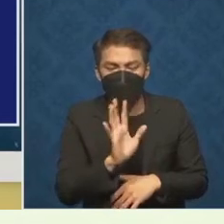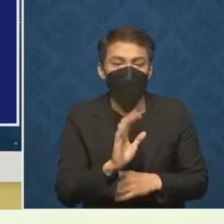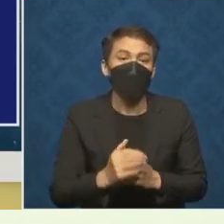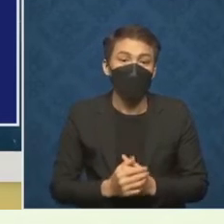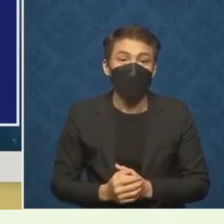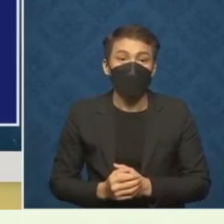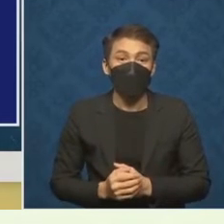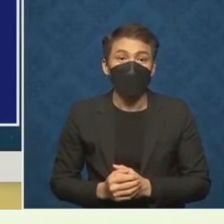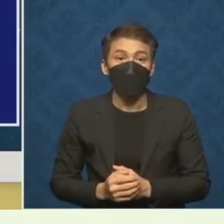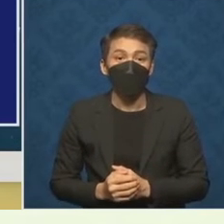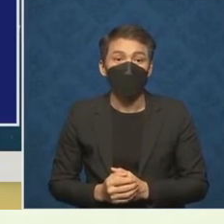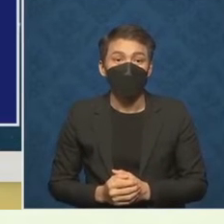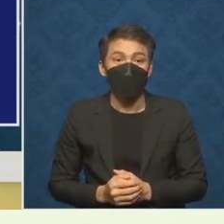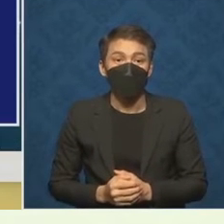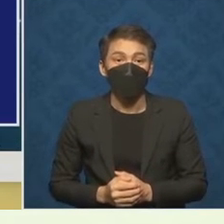าก